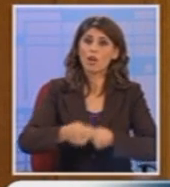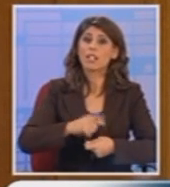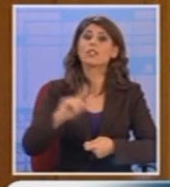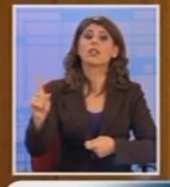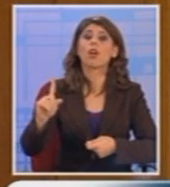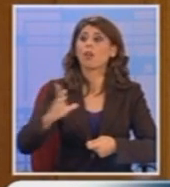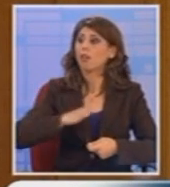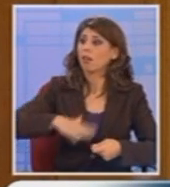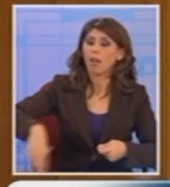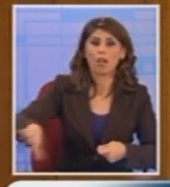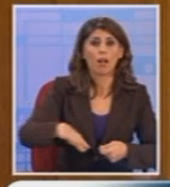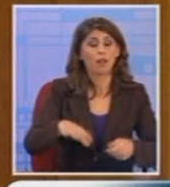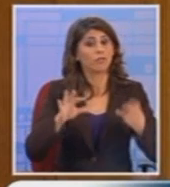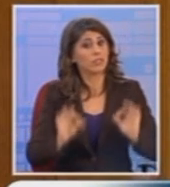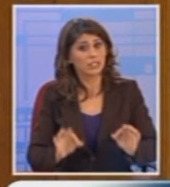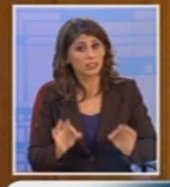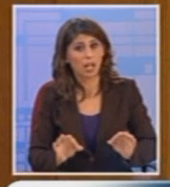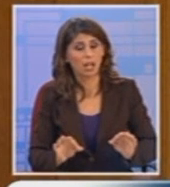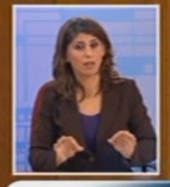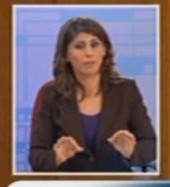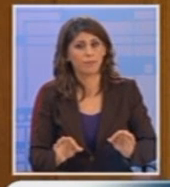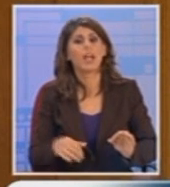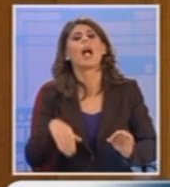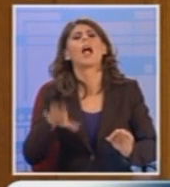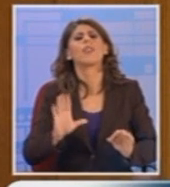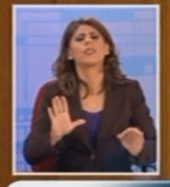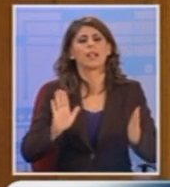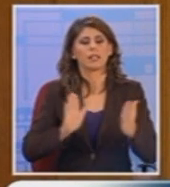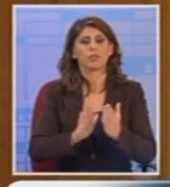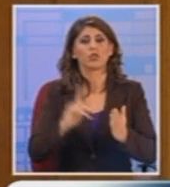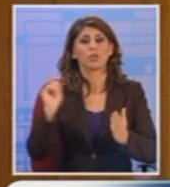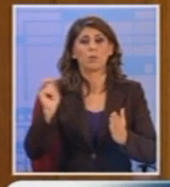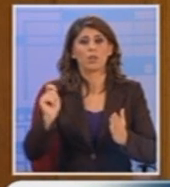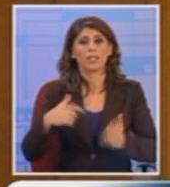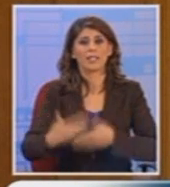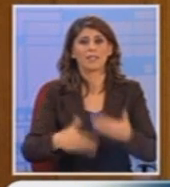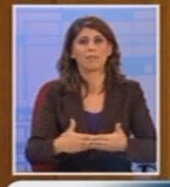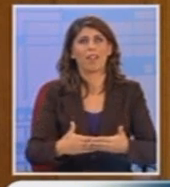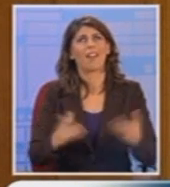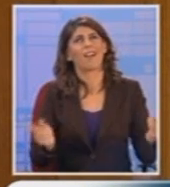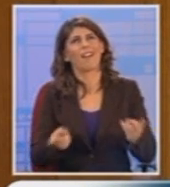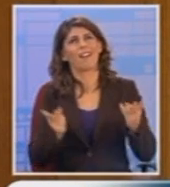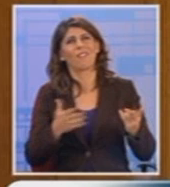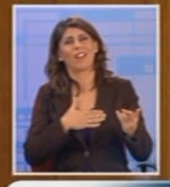λαός. Βεβαίως όμως δεν αντιμετωπίζουμε τις πολιτικές εξελίξεις ελαφρά την